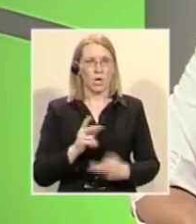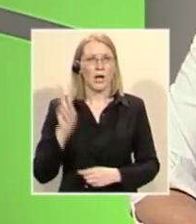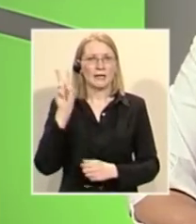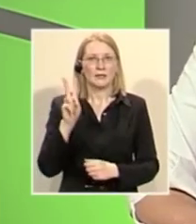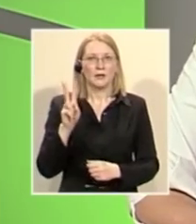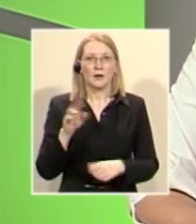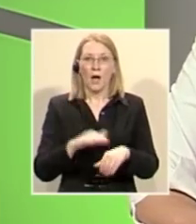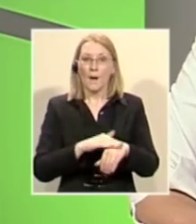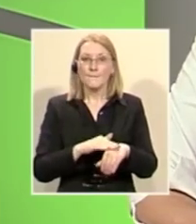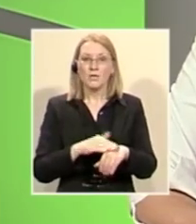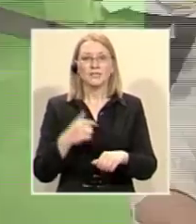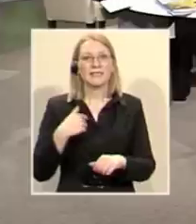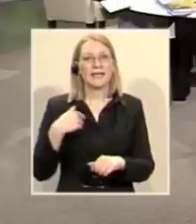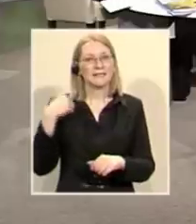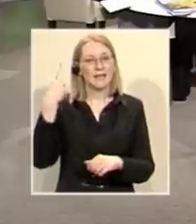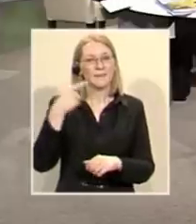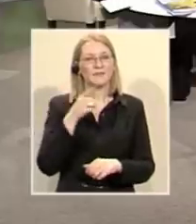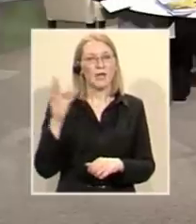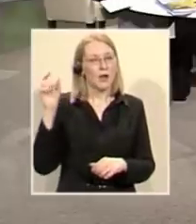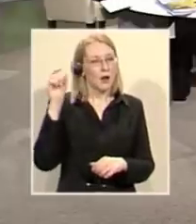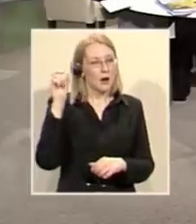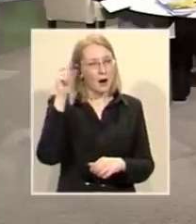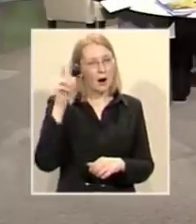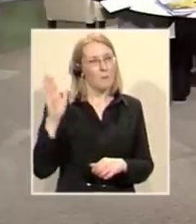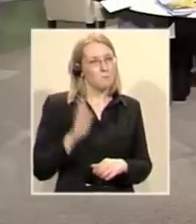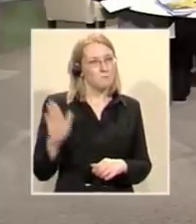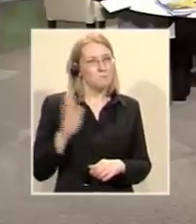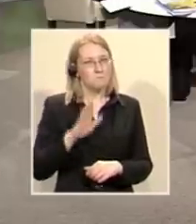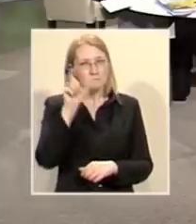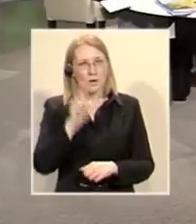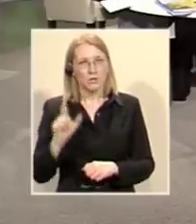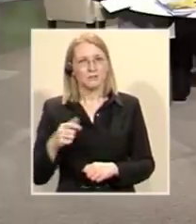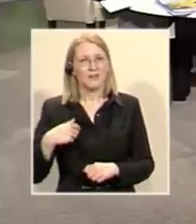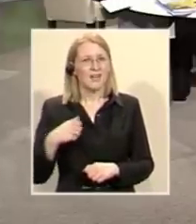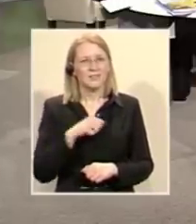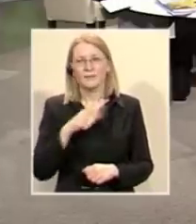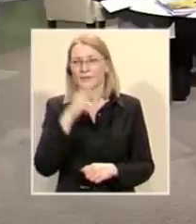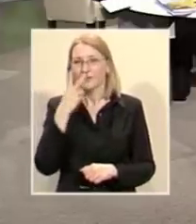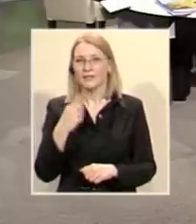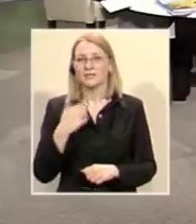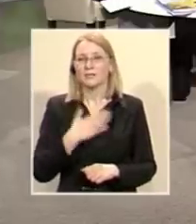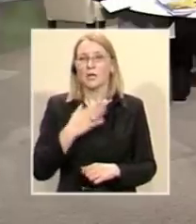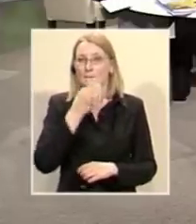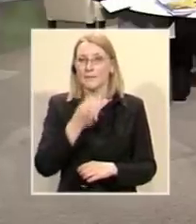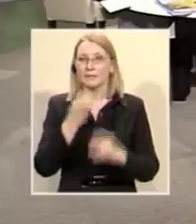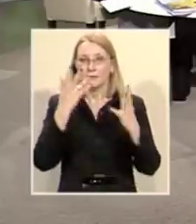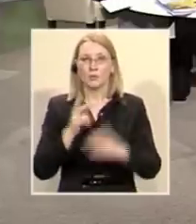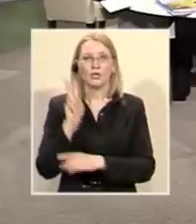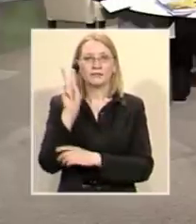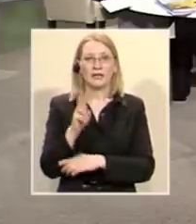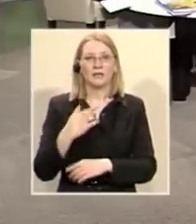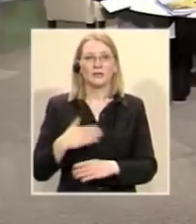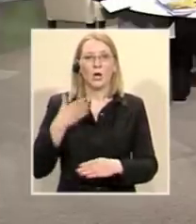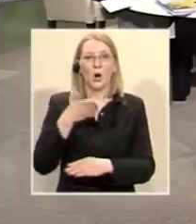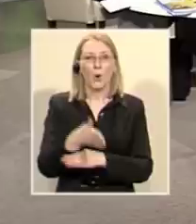ste vi kulturna osoba, ja samo ne vidim, ja sam samo htio pitati koji broj tramvaja da bi mogao ući u taj tramvaj. I